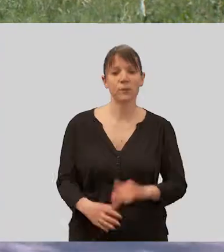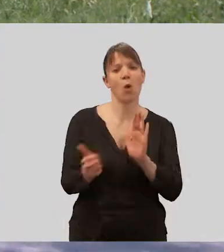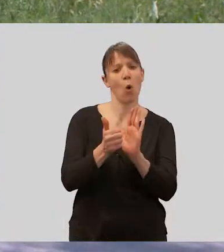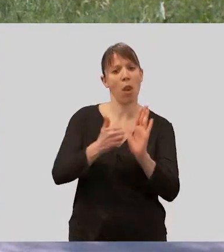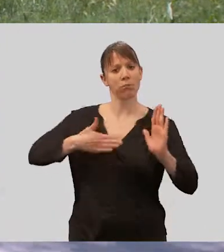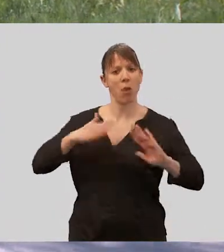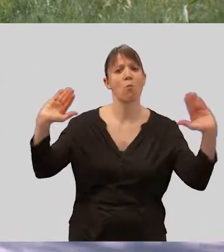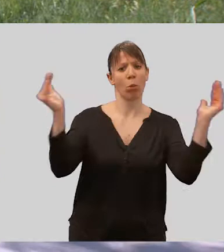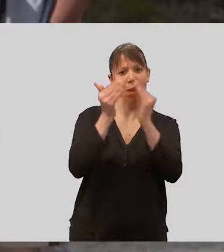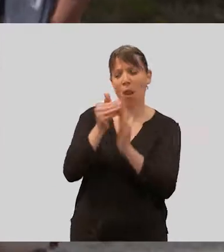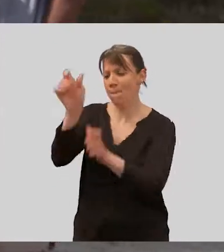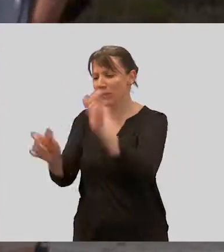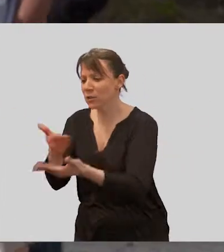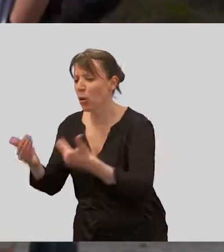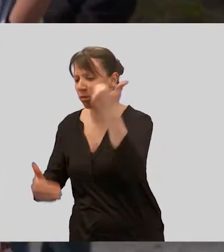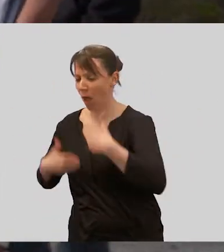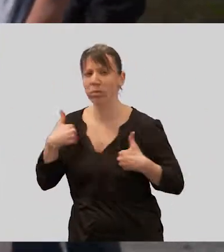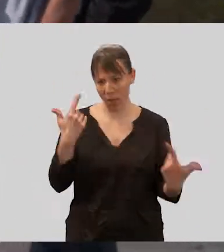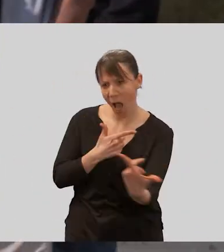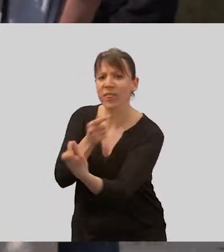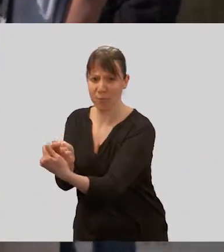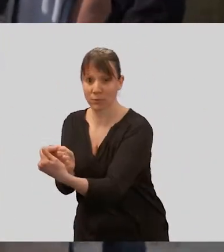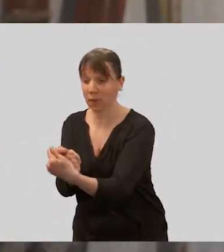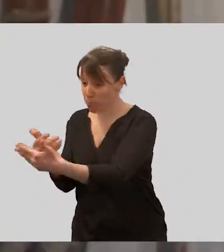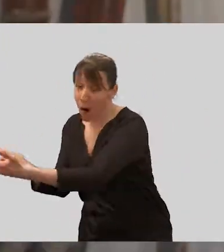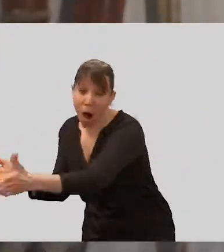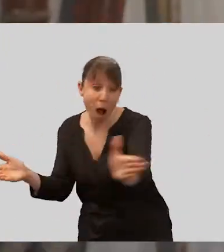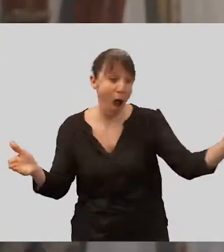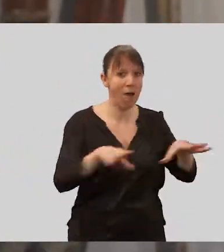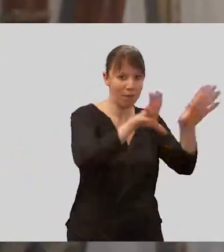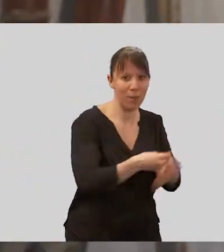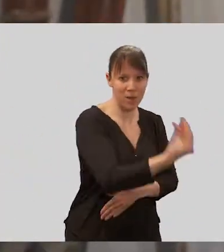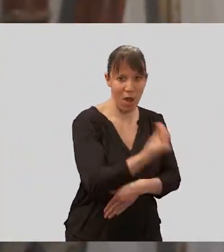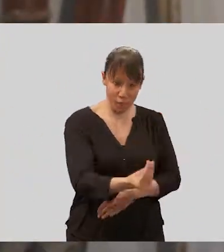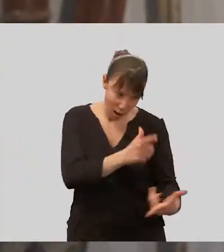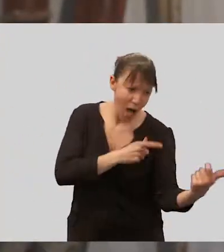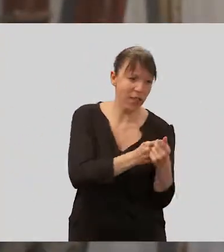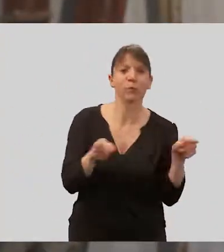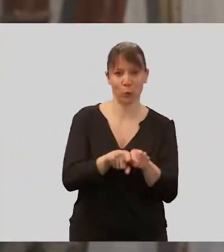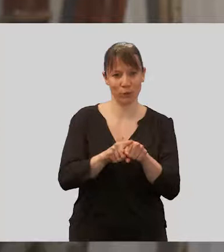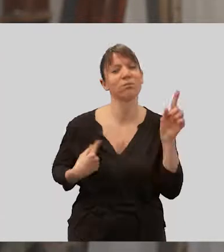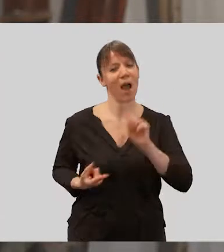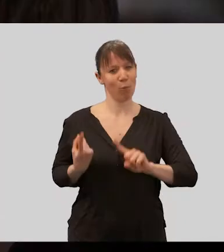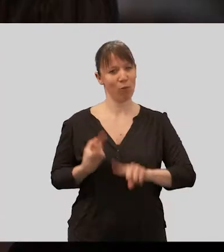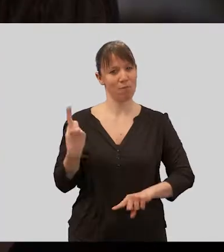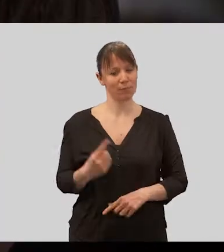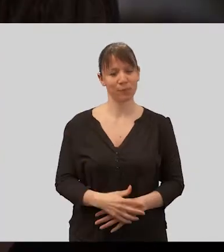Quand on s'attache aux personnes en situation de handicap, indirectement, on touche aussi, et c'est pour nous très important, toutes les familles avec des jeunes